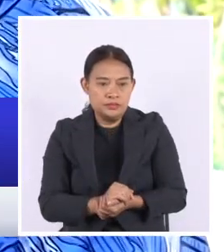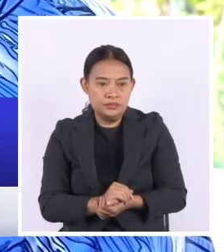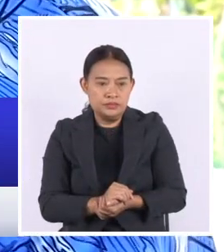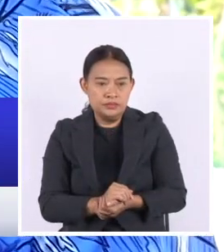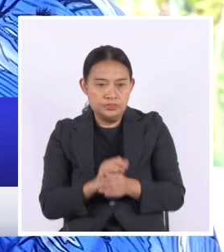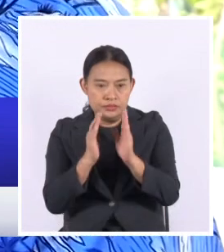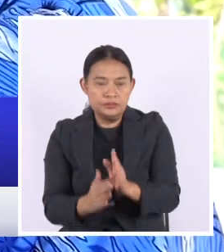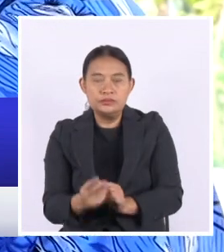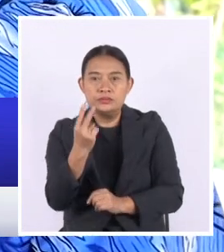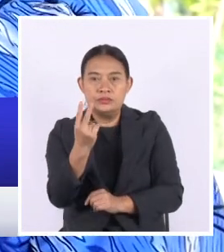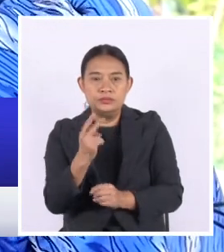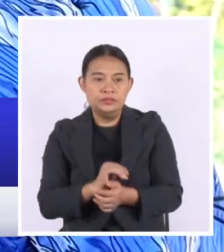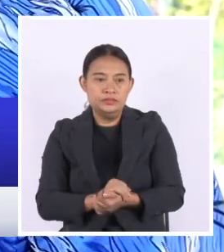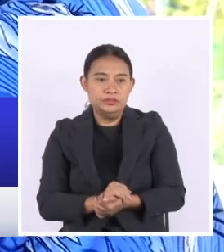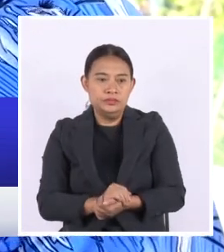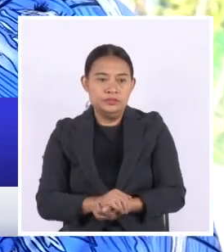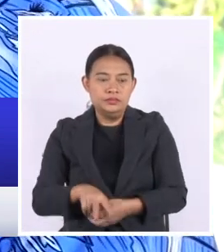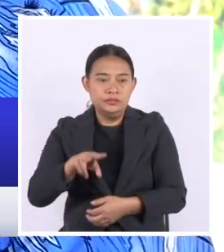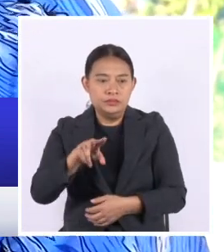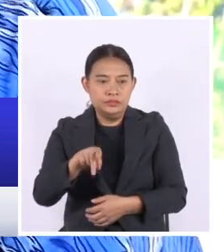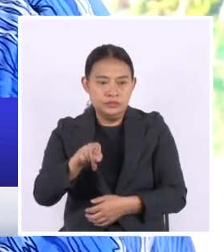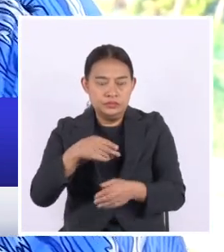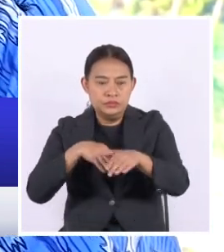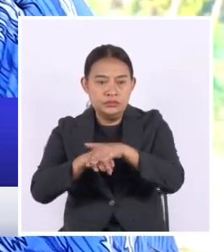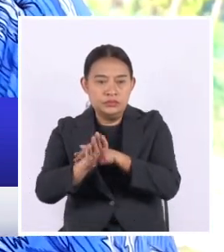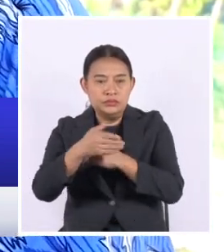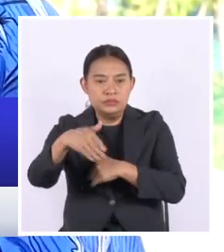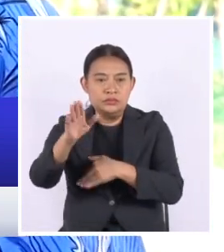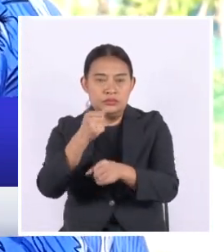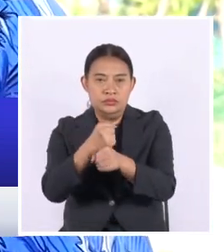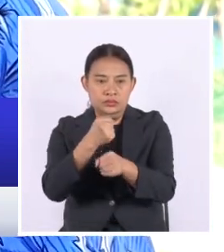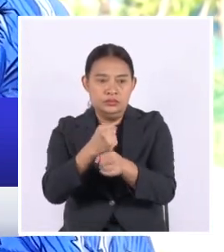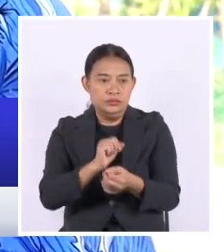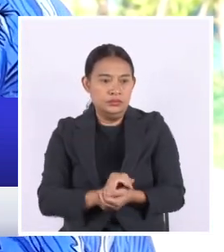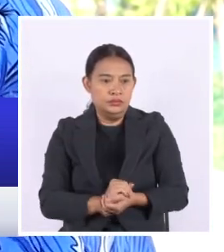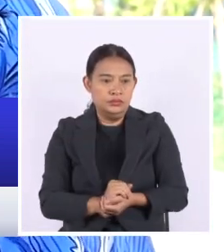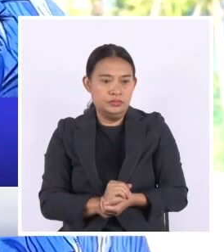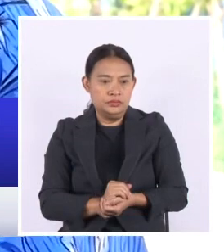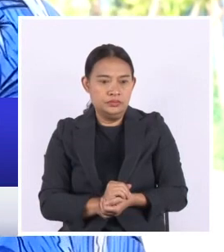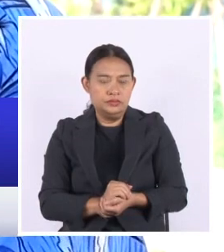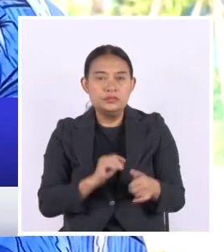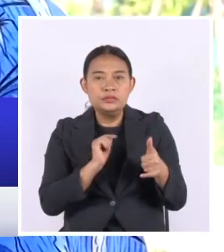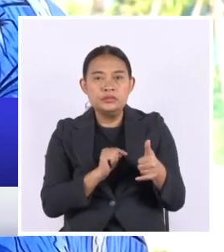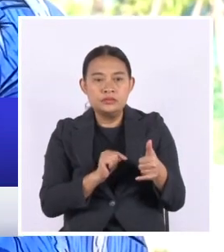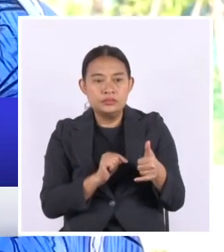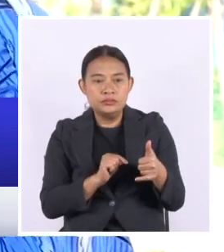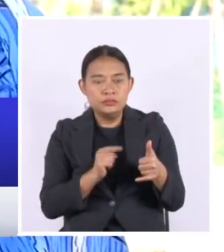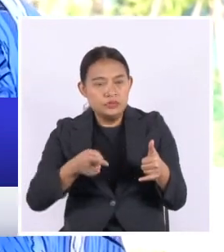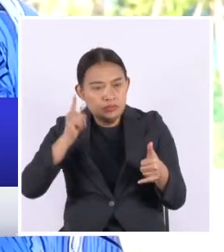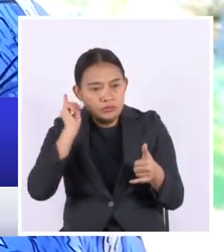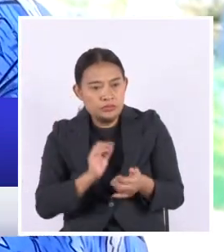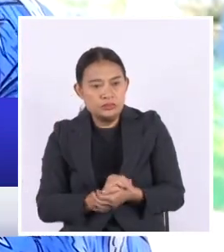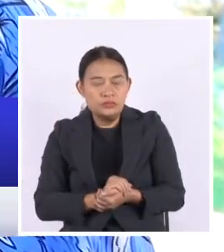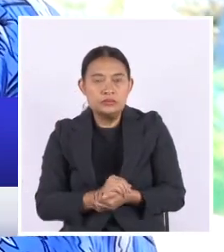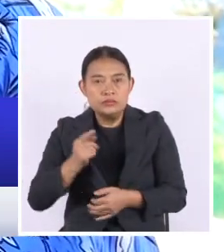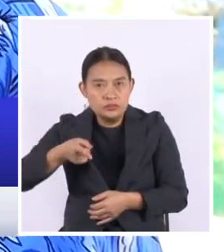องคนค่ะ แล้วเมียเขาไปใส ่เมียเขากับนี้ไปหาทำงาน แล้วเขาเป็นแบบนี้มาโดนไป โดนแล้ว